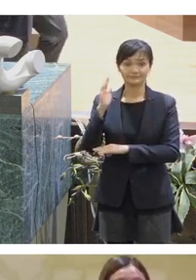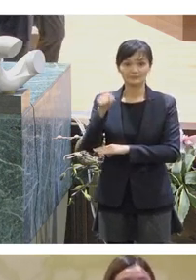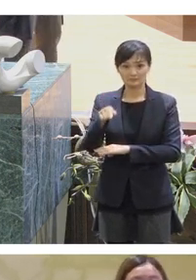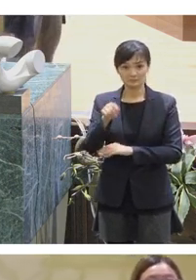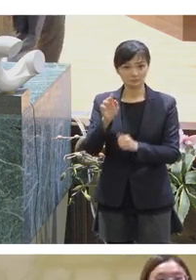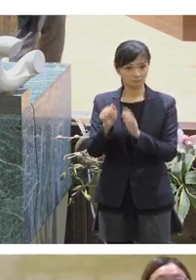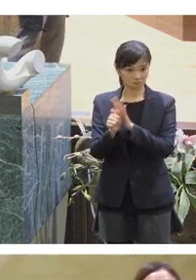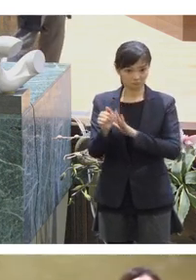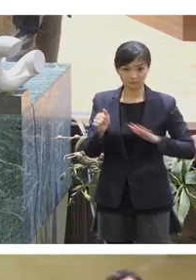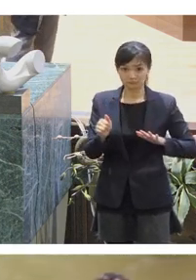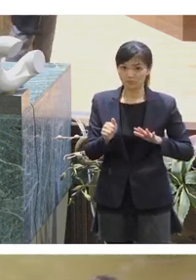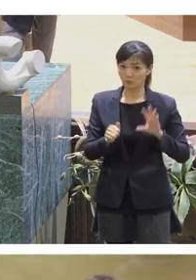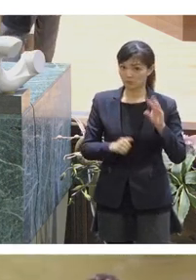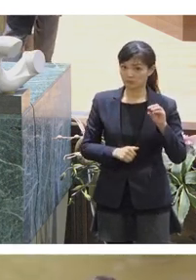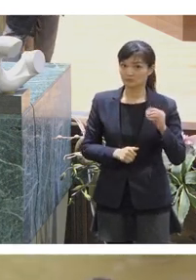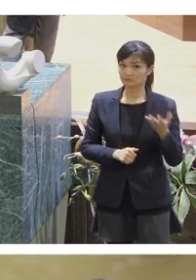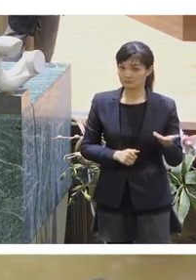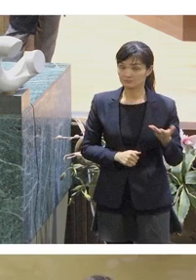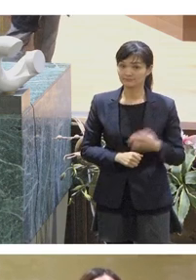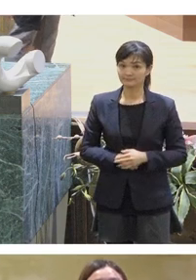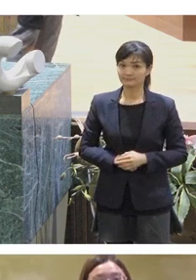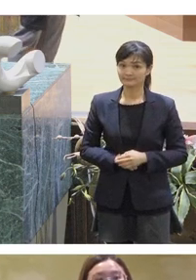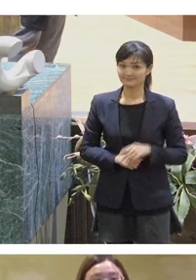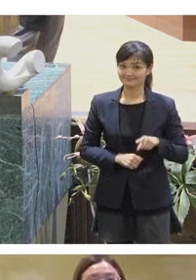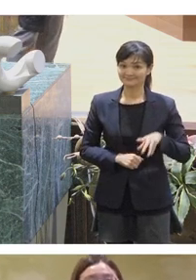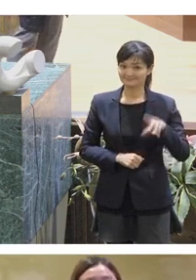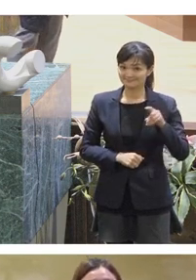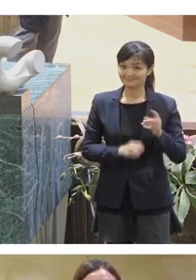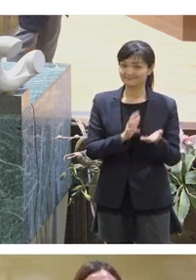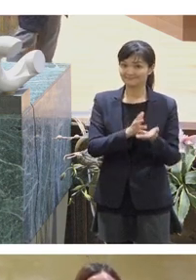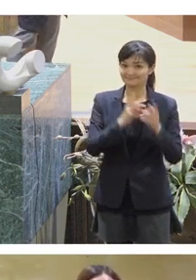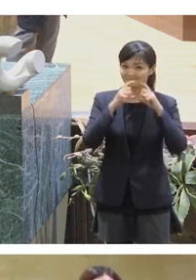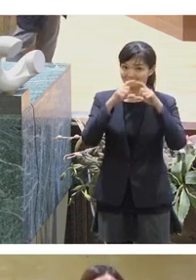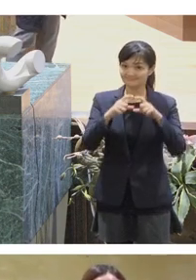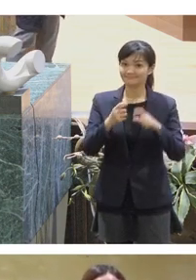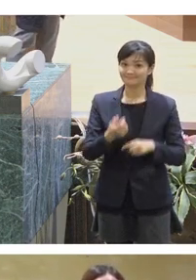吗？顺林要不要先？